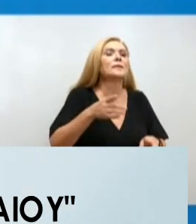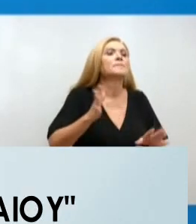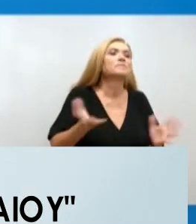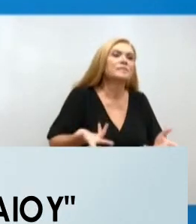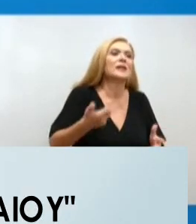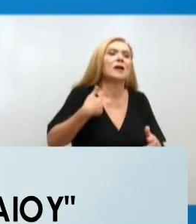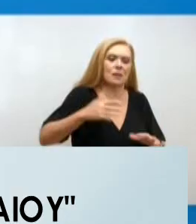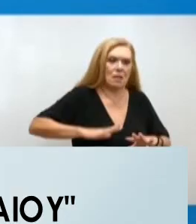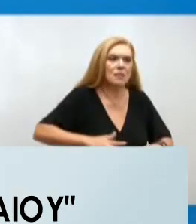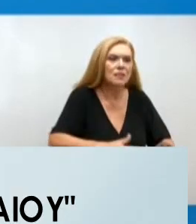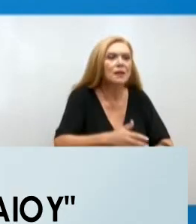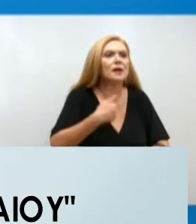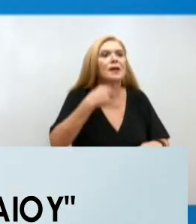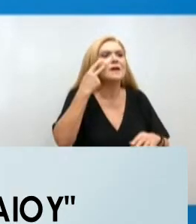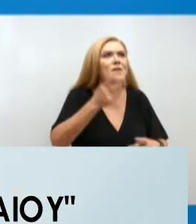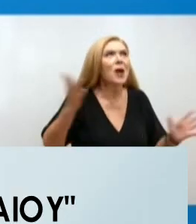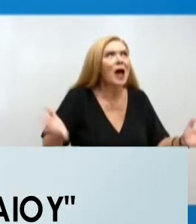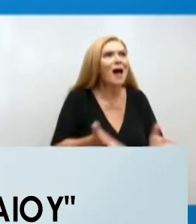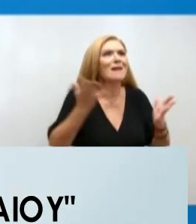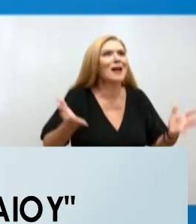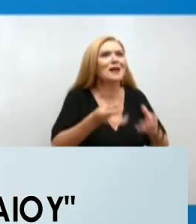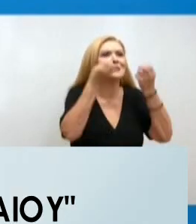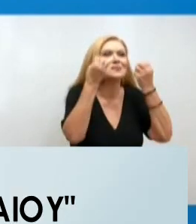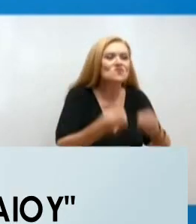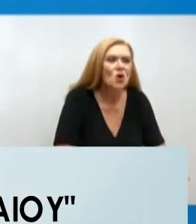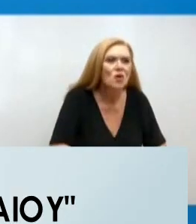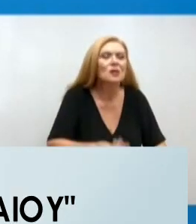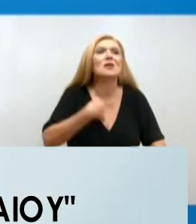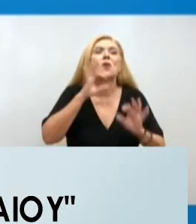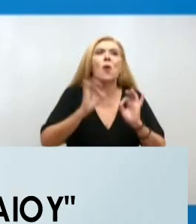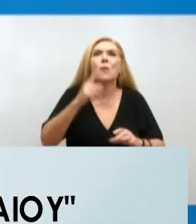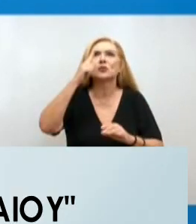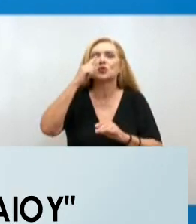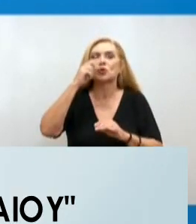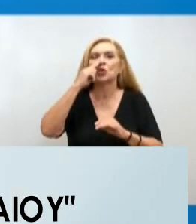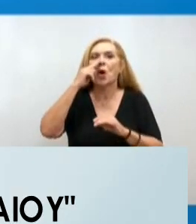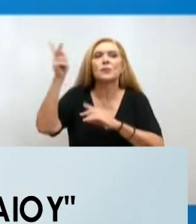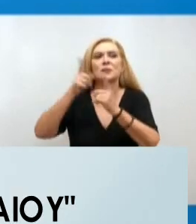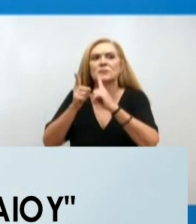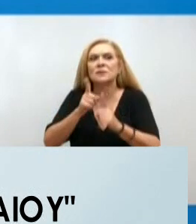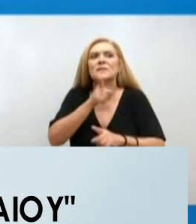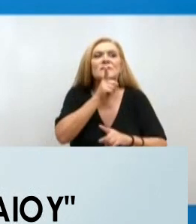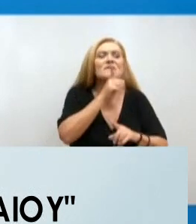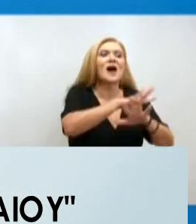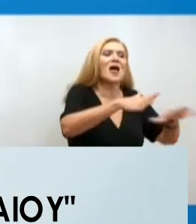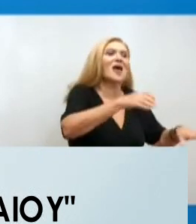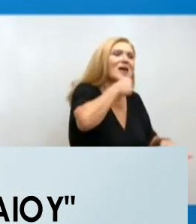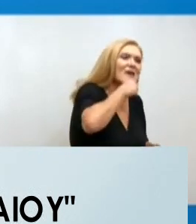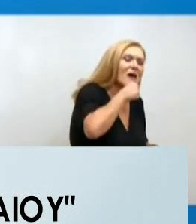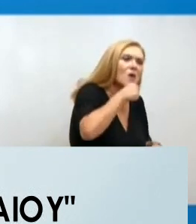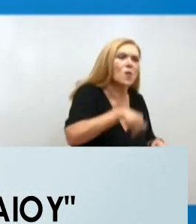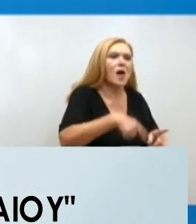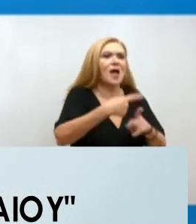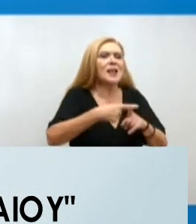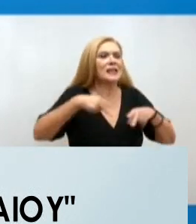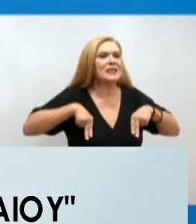ποιητής, κάτι κακό ετοιμάζεται, πρέσπες του Αιγαίου, άτακτη υποχώρηση της ελληνικής κυβέρνησης, μας έχει